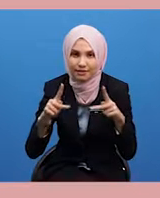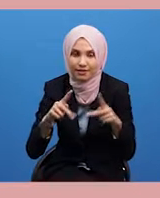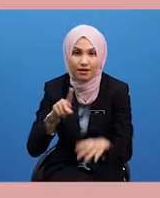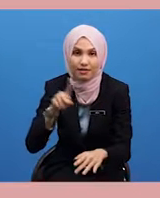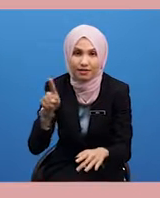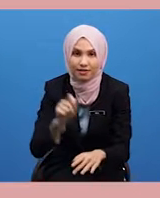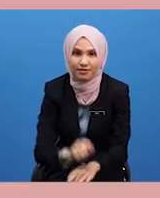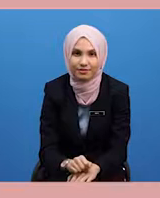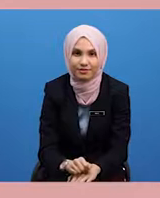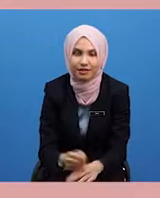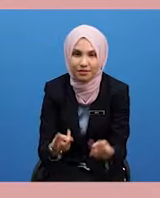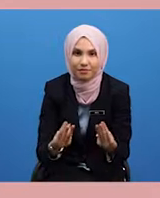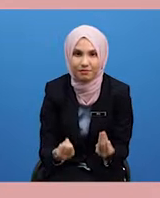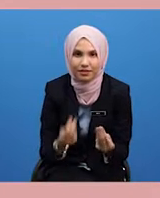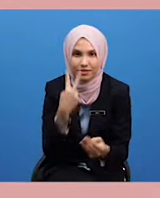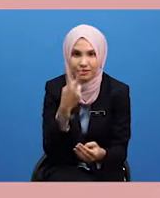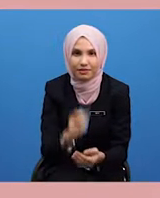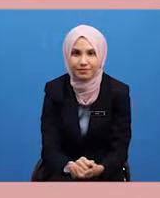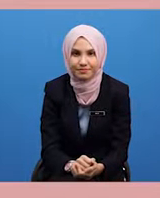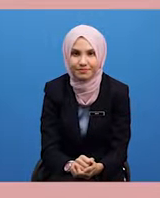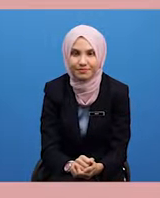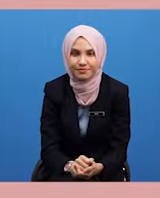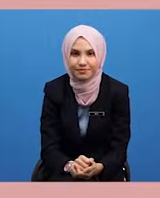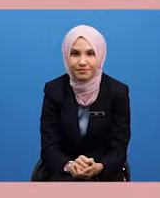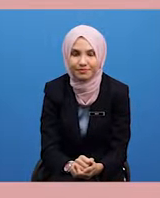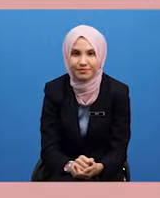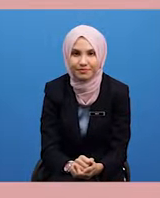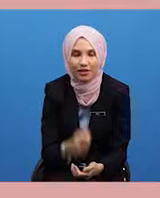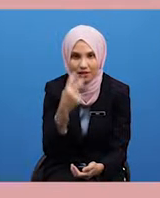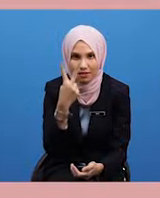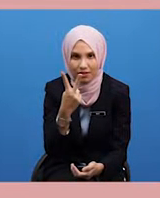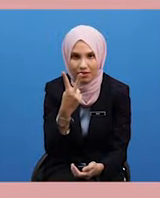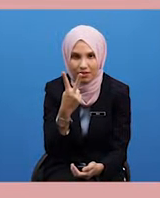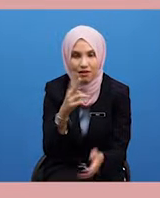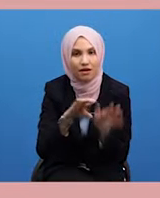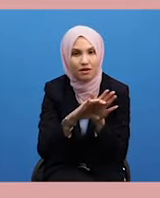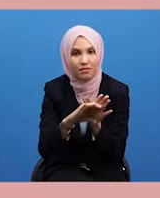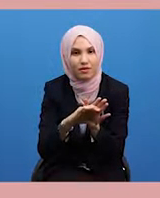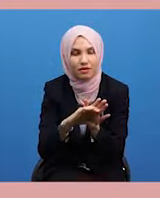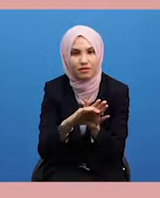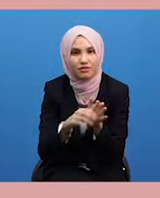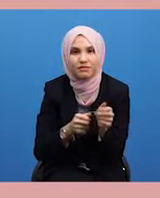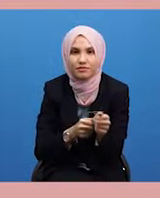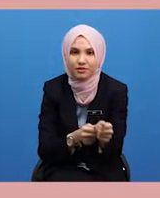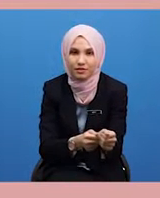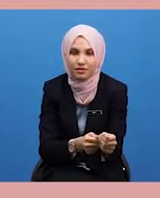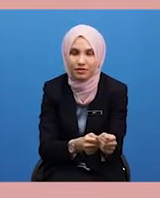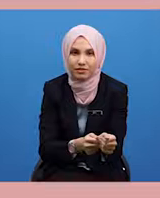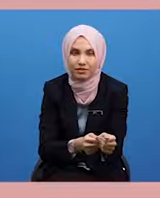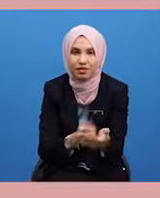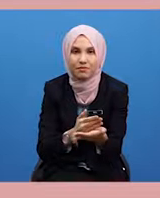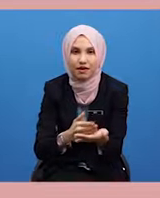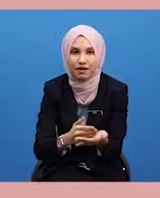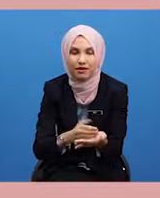ini? Mari kita pelajari. Perhatikan gambar rajah berikut, iaitu struktur biji